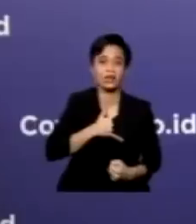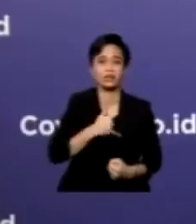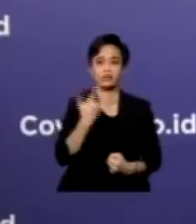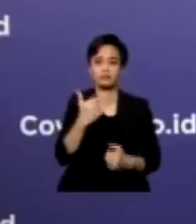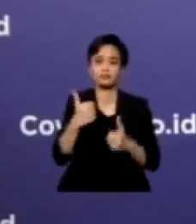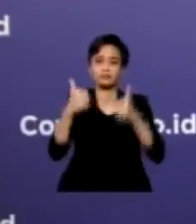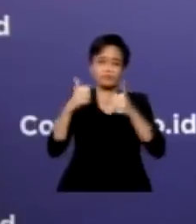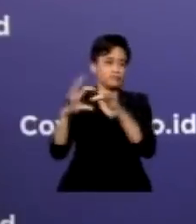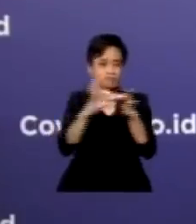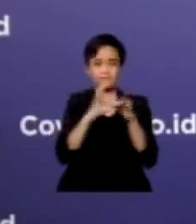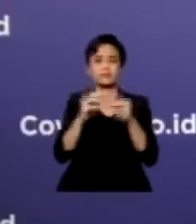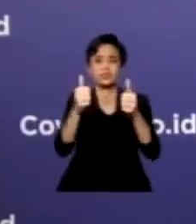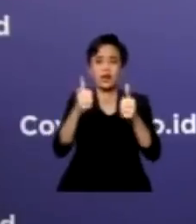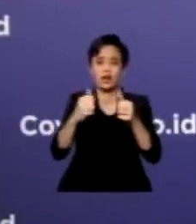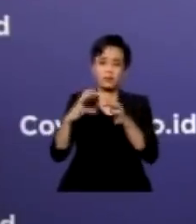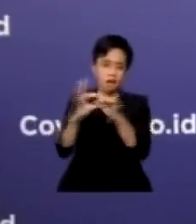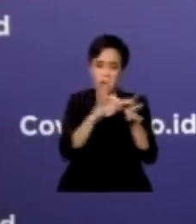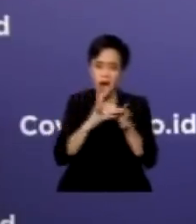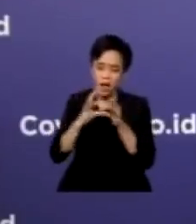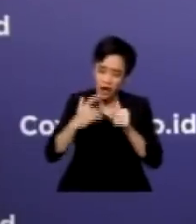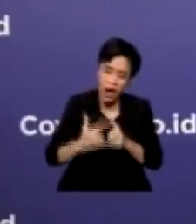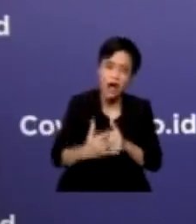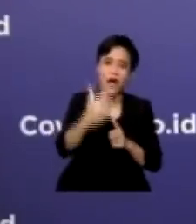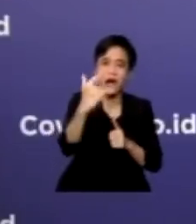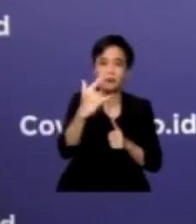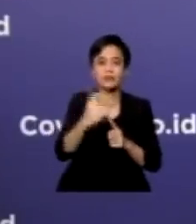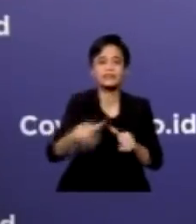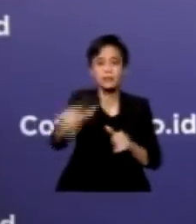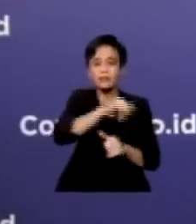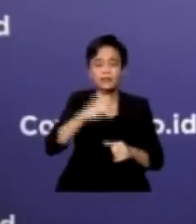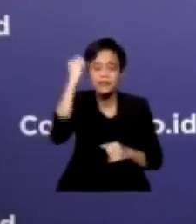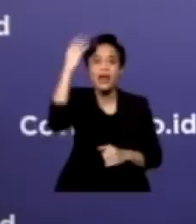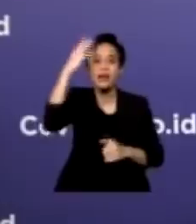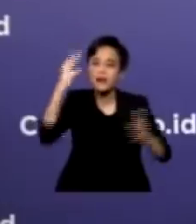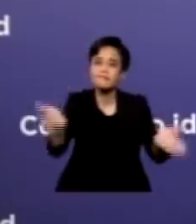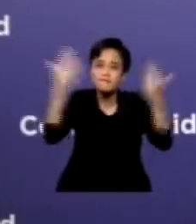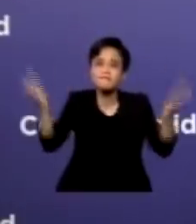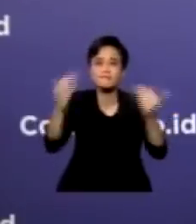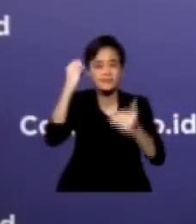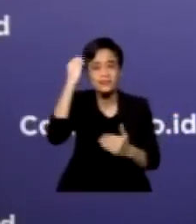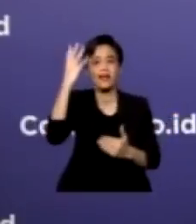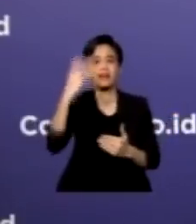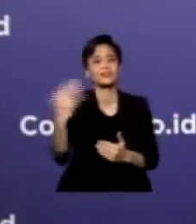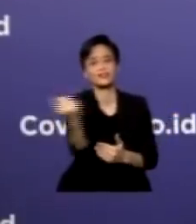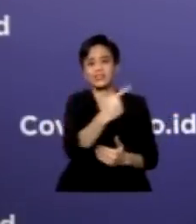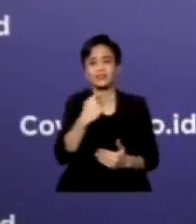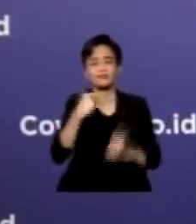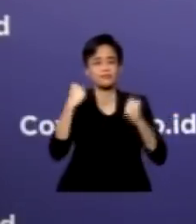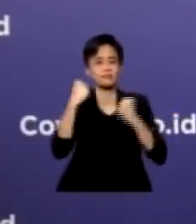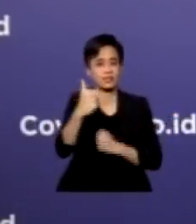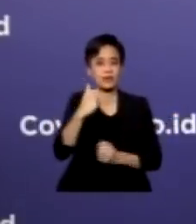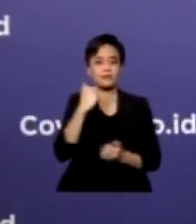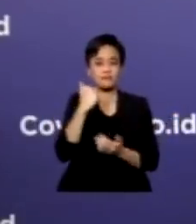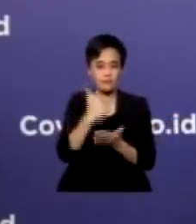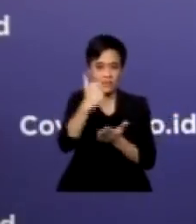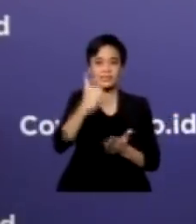bekerja sama secara terus-menerus dengan membangun kesadaran kolektif kita. Kita pasti bisa. Terima kasih, selamat